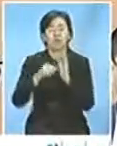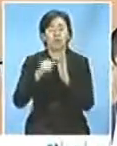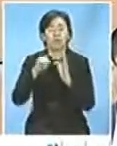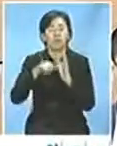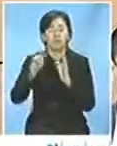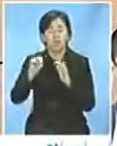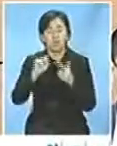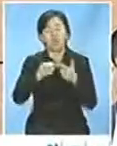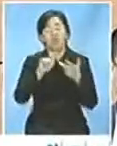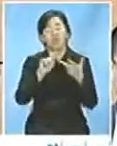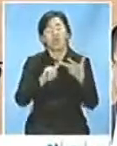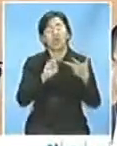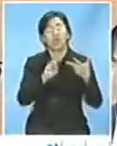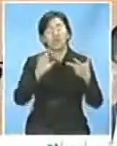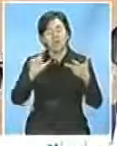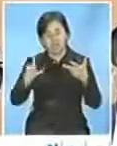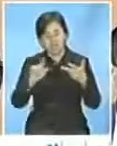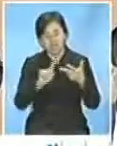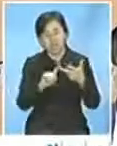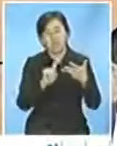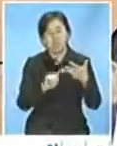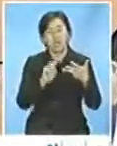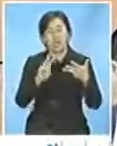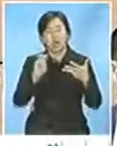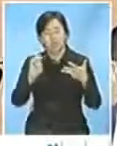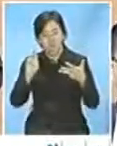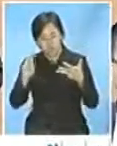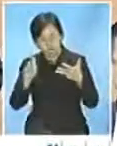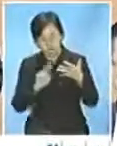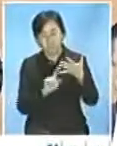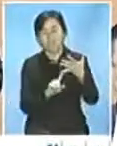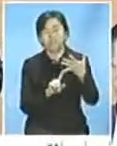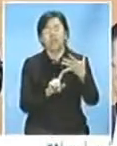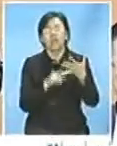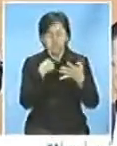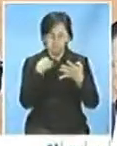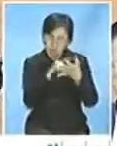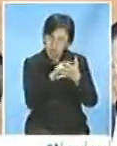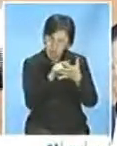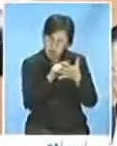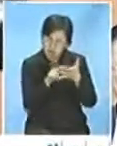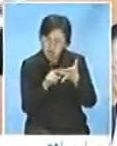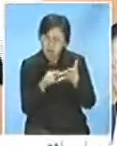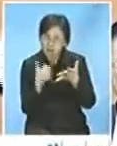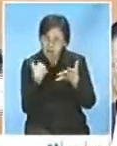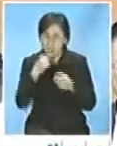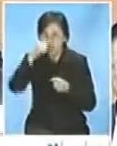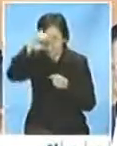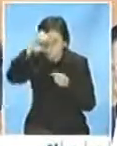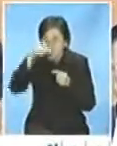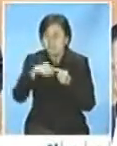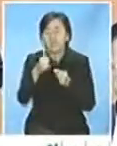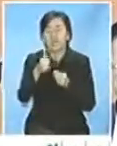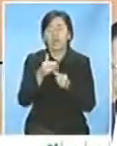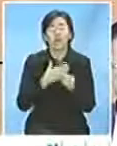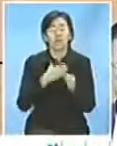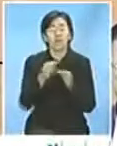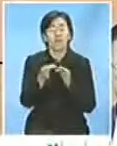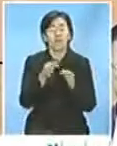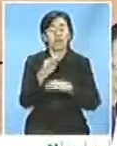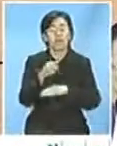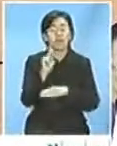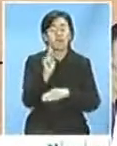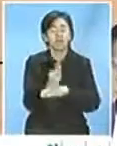อกบุญเลิศแก้วประสิทธิ์นายวีระมุสิกพงศ์ที่จริงมีถูกจับมากกว่านี้ครับแต่ผมกำลังอธิบายให้ท่านประธานเห็น